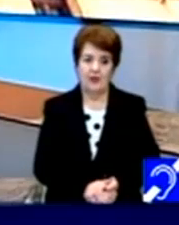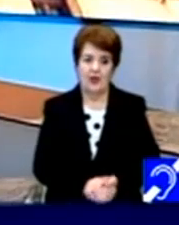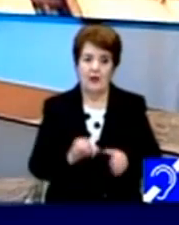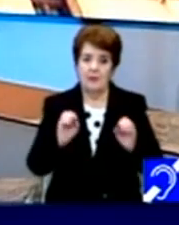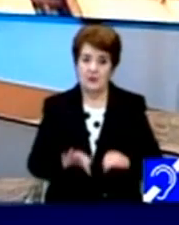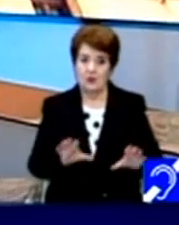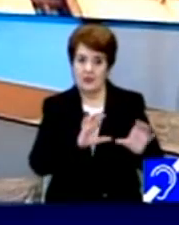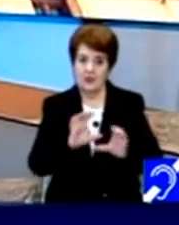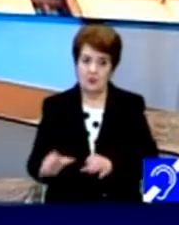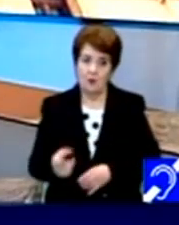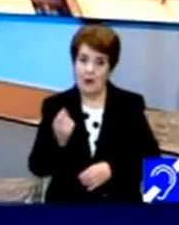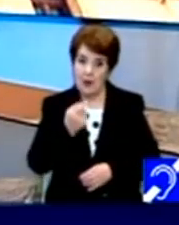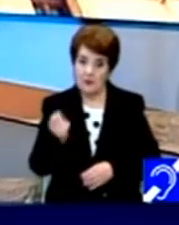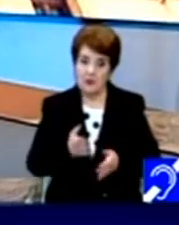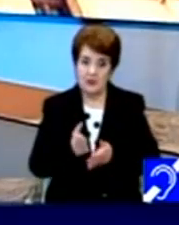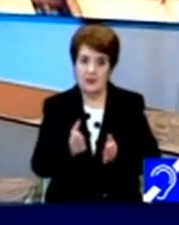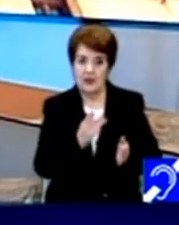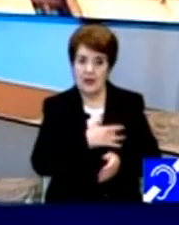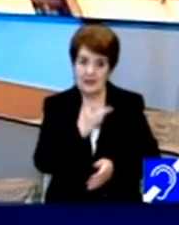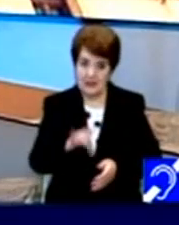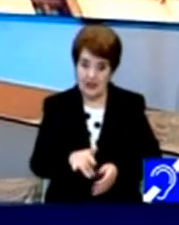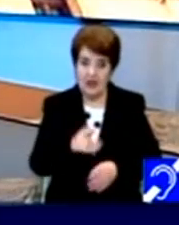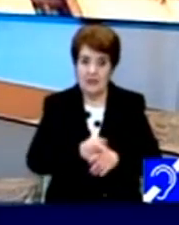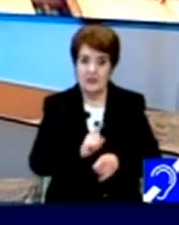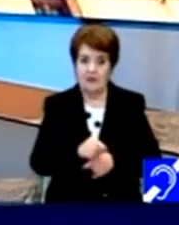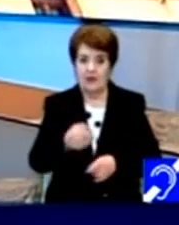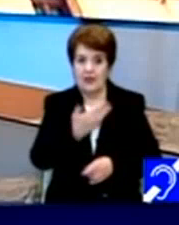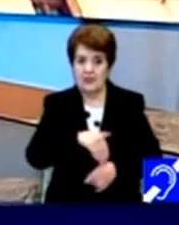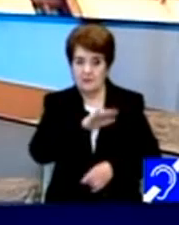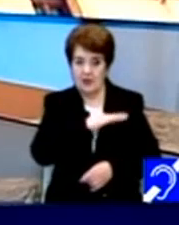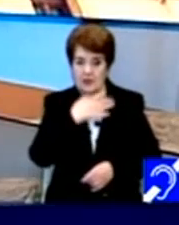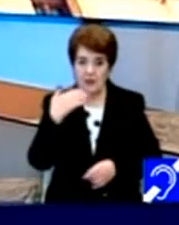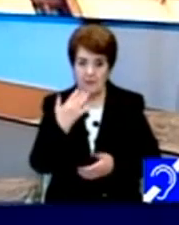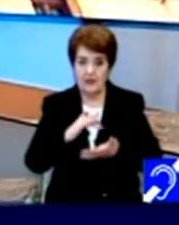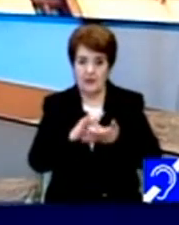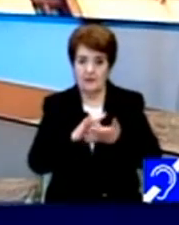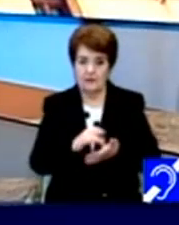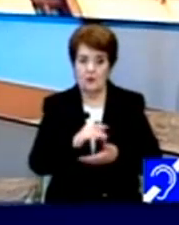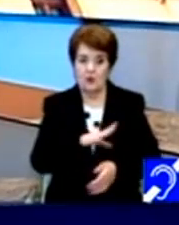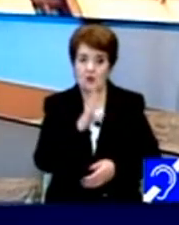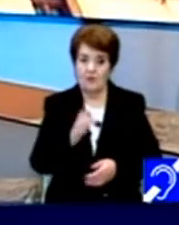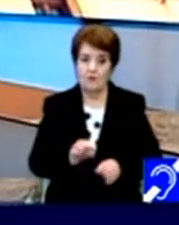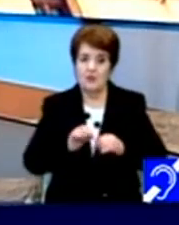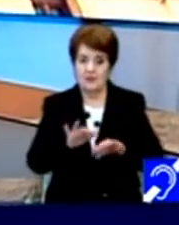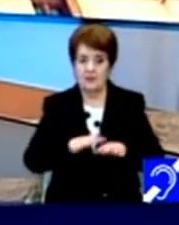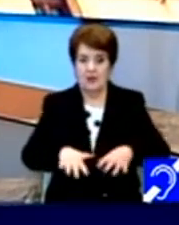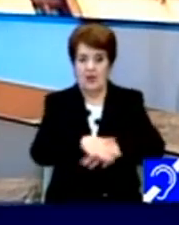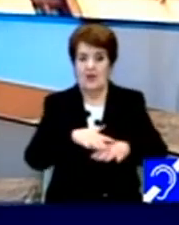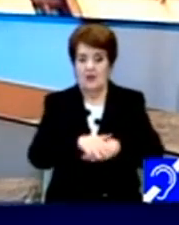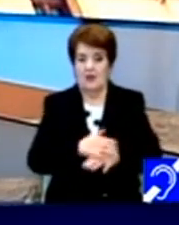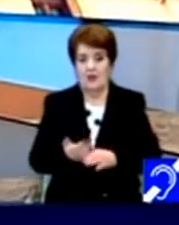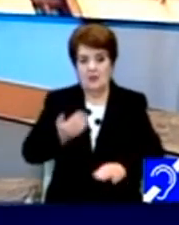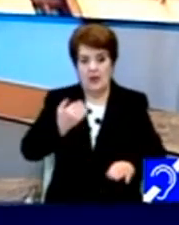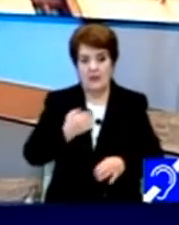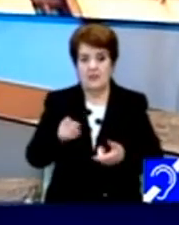Măsurile de siguranță mai puțin restrictive din capitala Spaniei au atras mii de turiști în ultimele zile. Terasele sunt pline, la fel ca înainte de